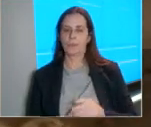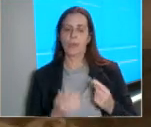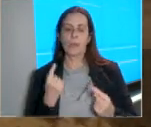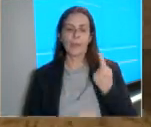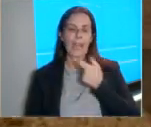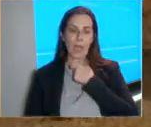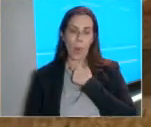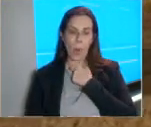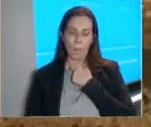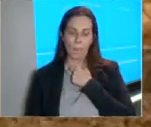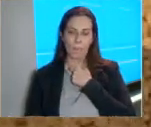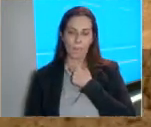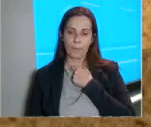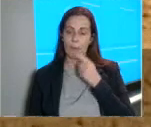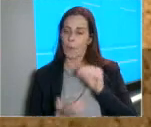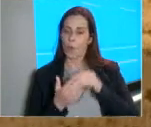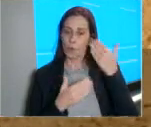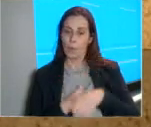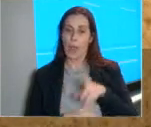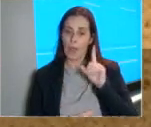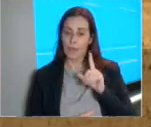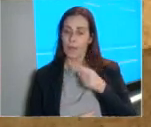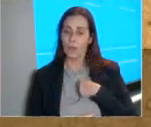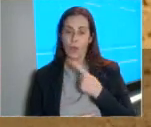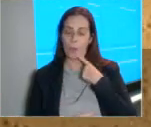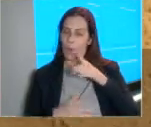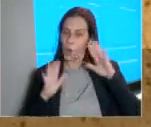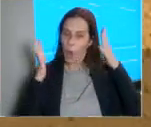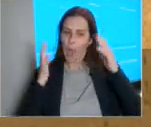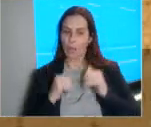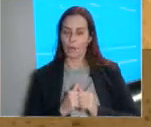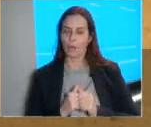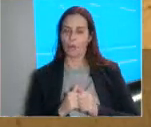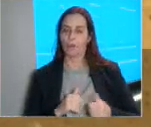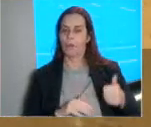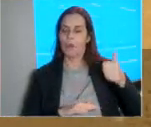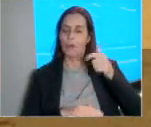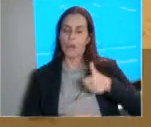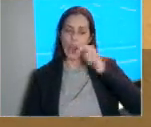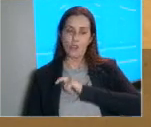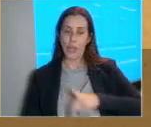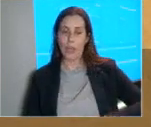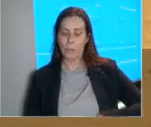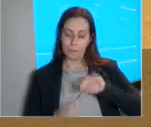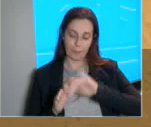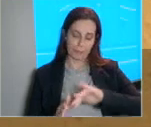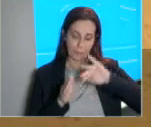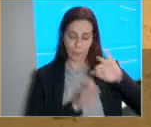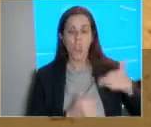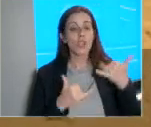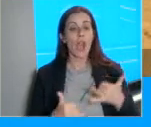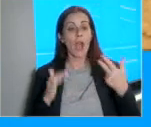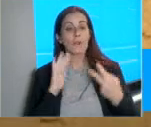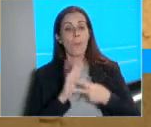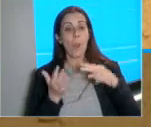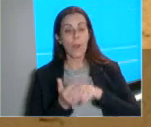לחירום, והדבר הזה לא גמור, אבל אנחנו אומרים שפו גדול להנהגה האזרחית. עכשיו על פוליטיקה.